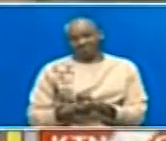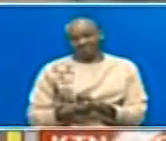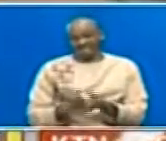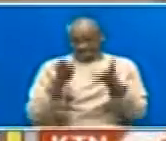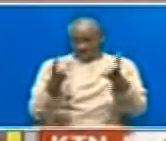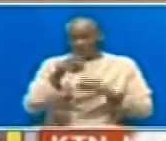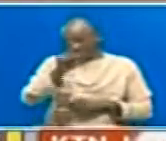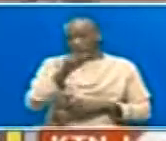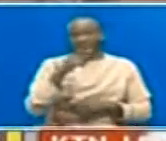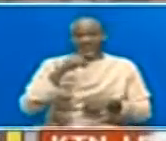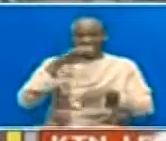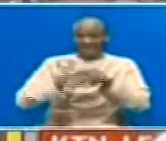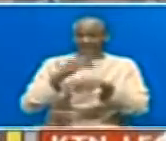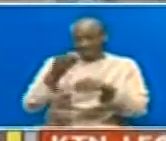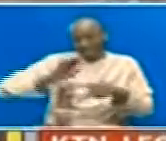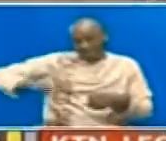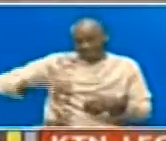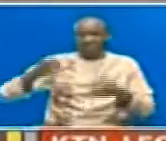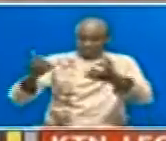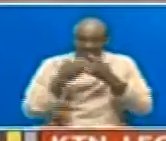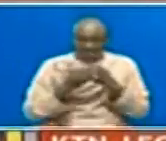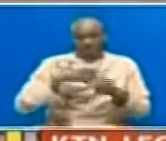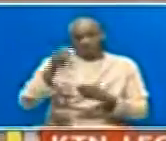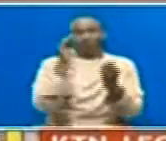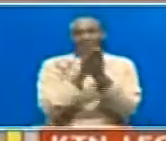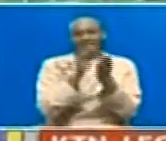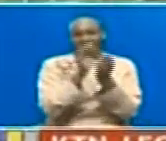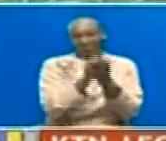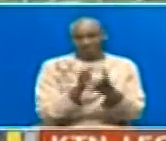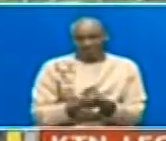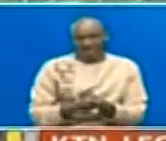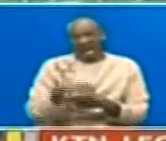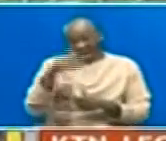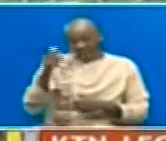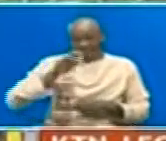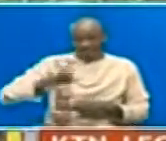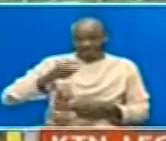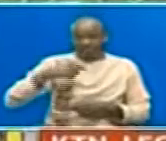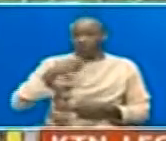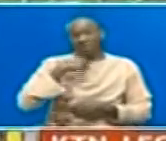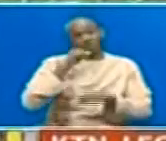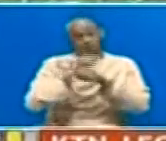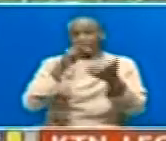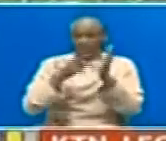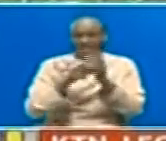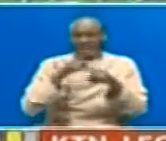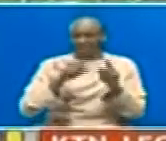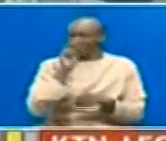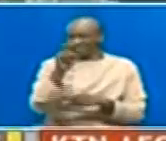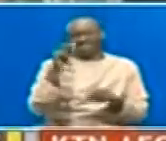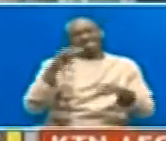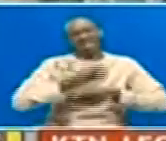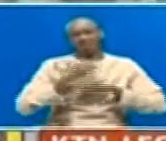Abigail alichukua pesa zilizosalia na kuzipeleka kwenye benki. Zile zingine nataka nizifanye mradi, lakini naona hata